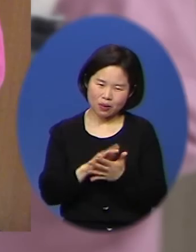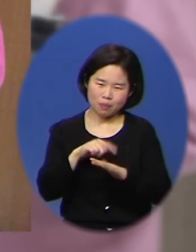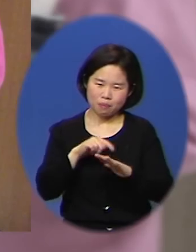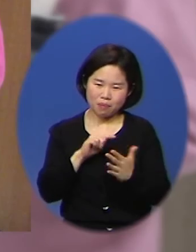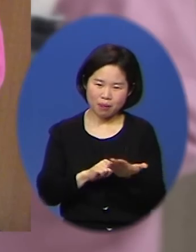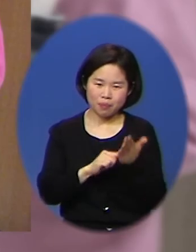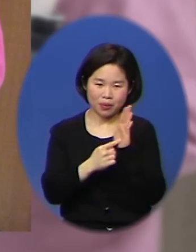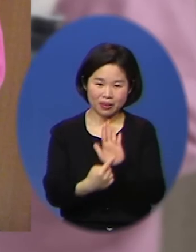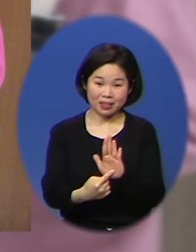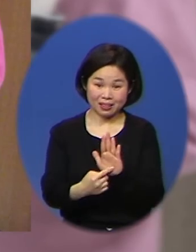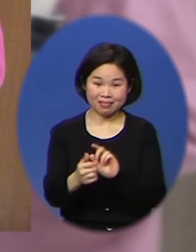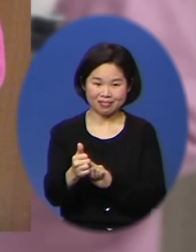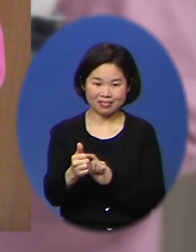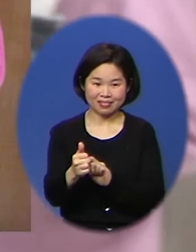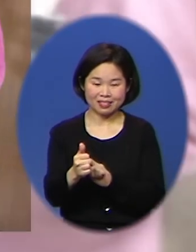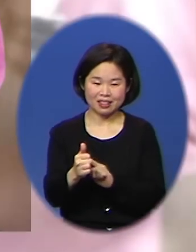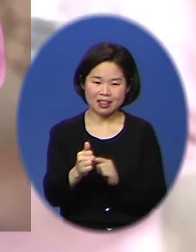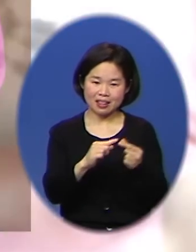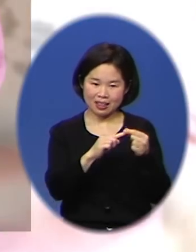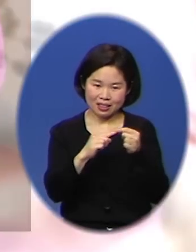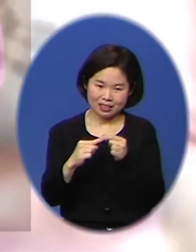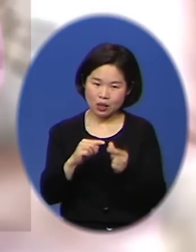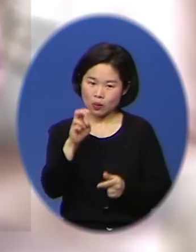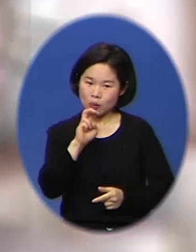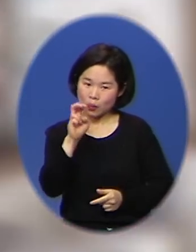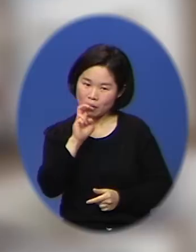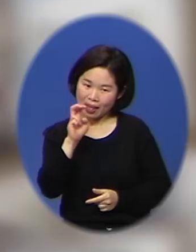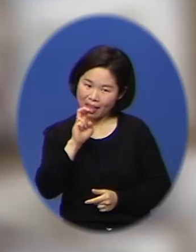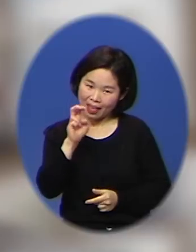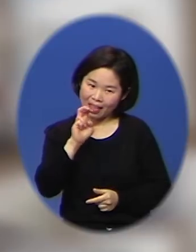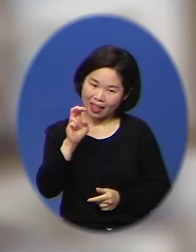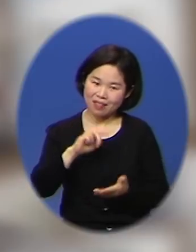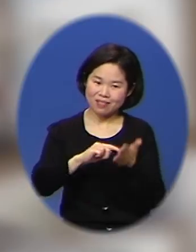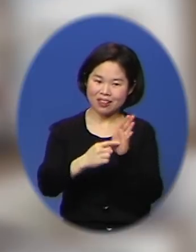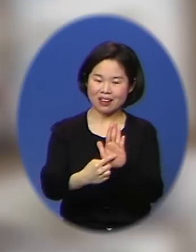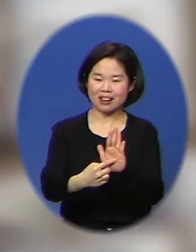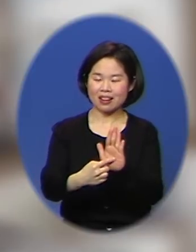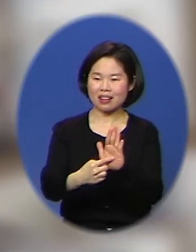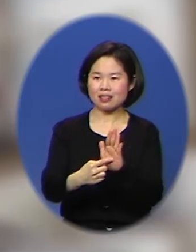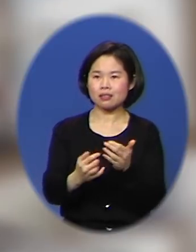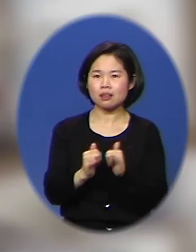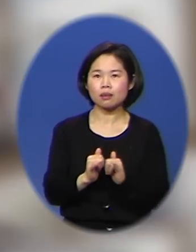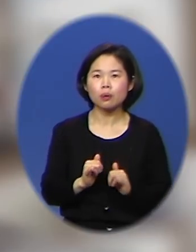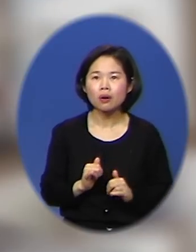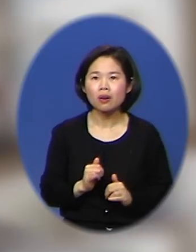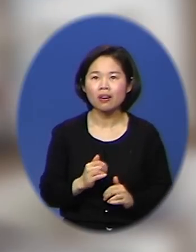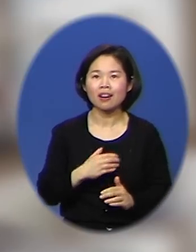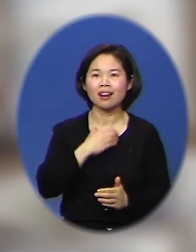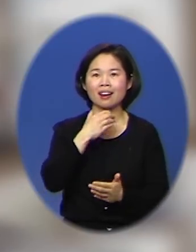연기는 대사와 노래 가사를 타고 대중들의 마음으로 전해지고 있다.